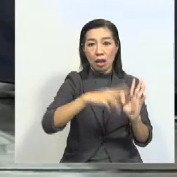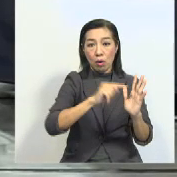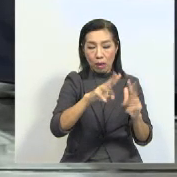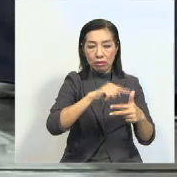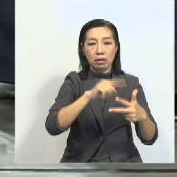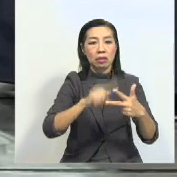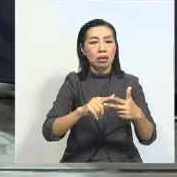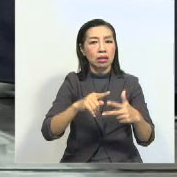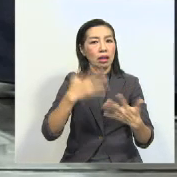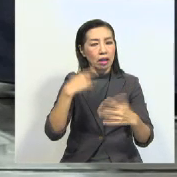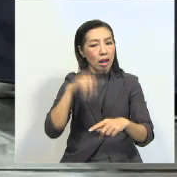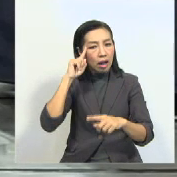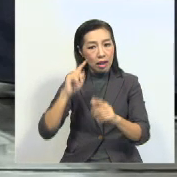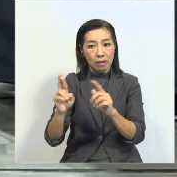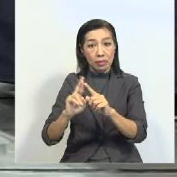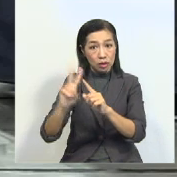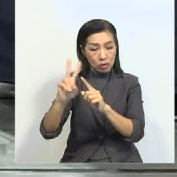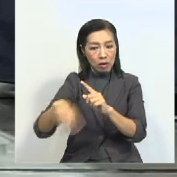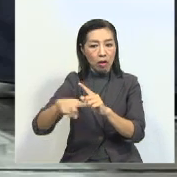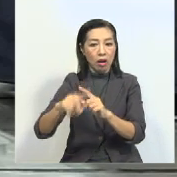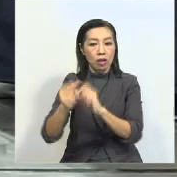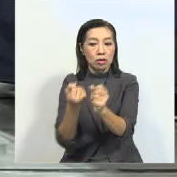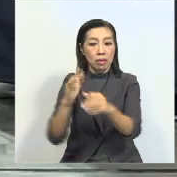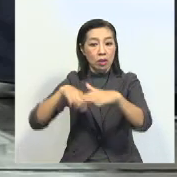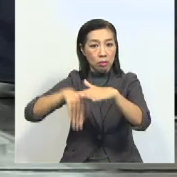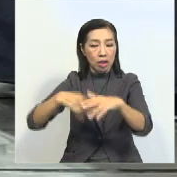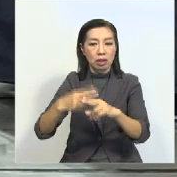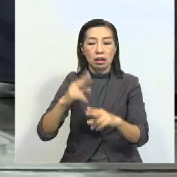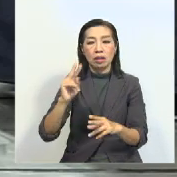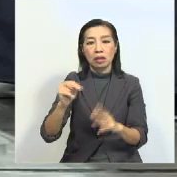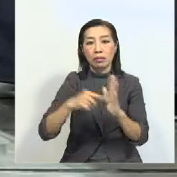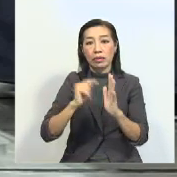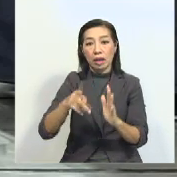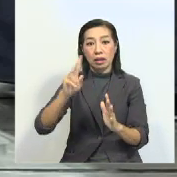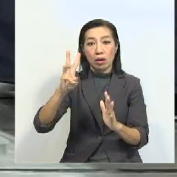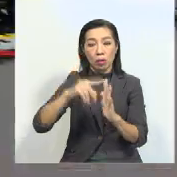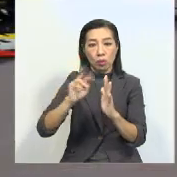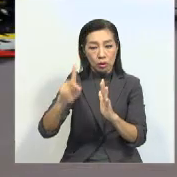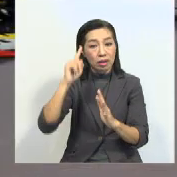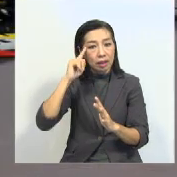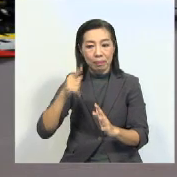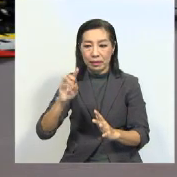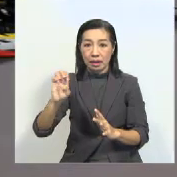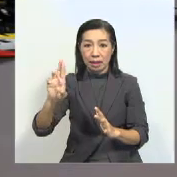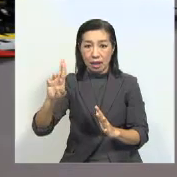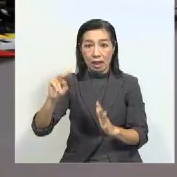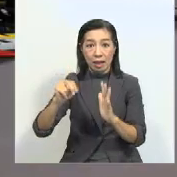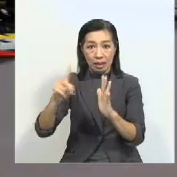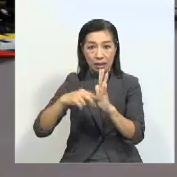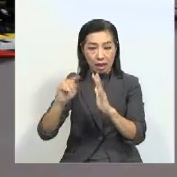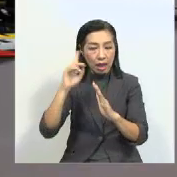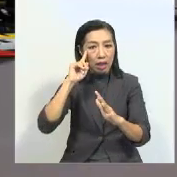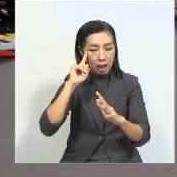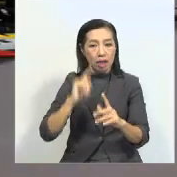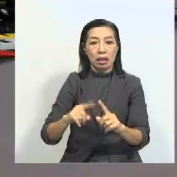างวัลชนะเลิศอันดับ2รุ่นจูเนียร์อายุไม่เกิน15ปีเด็กชายณัฐวุฒิซิมเจริญและเด็กชายพีรณัฐบุญเรืองแล้วก็มีรางวัลชนะเลิ